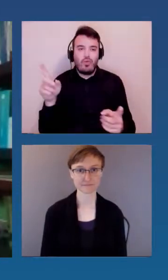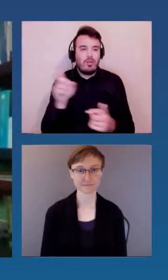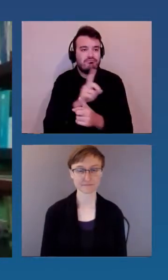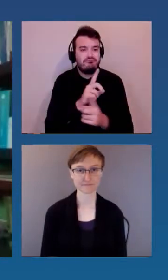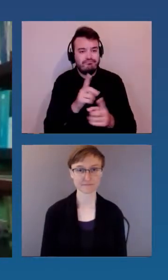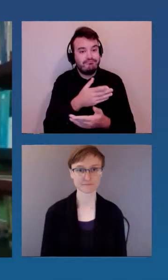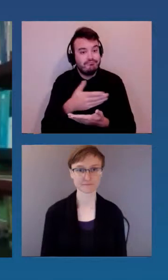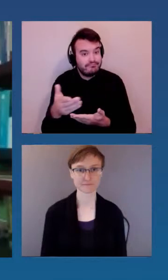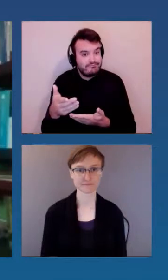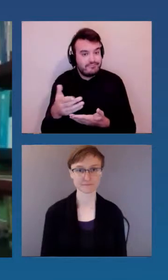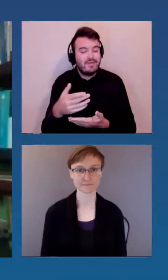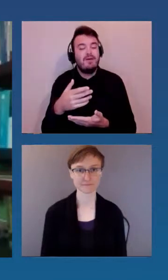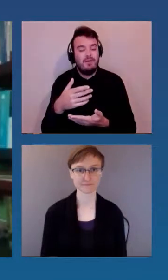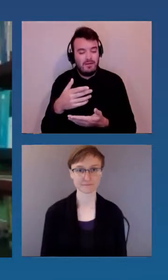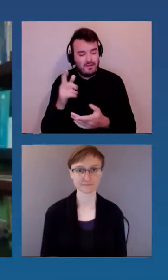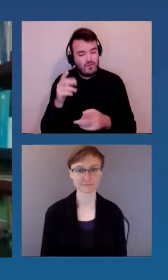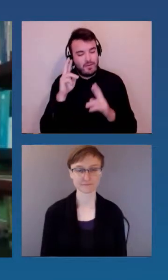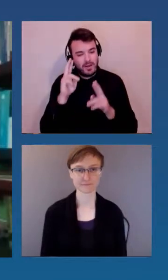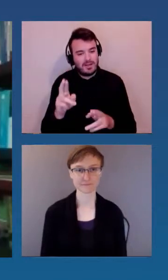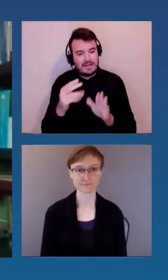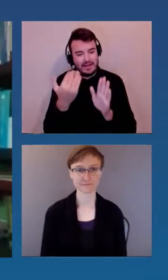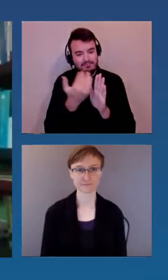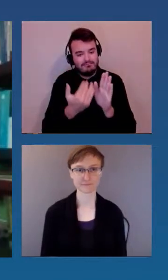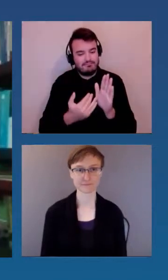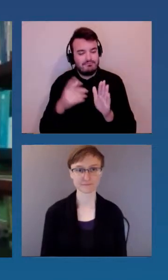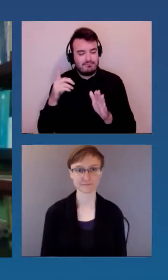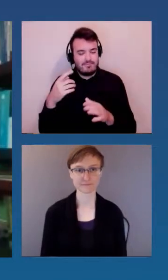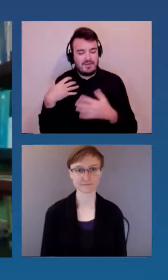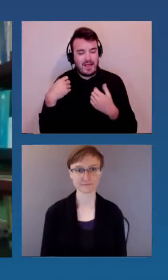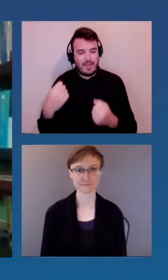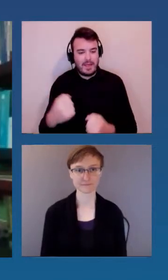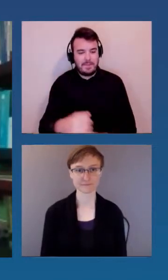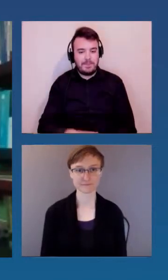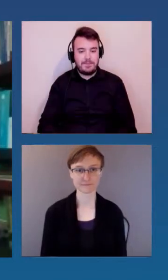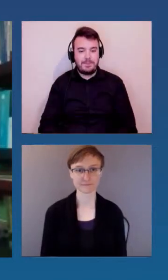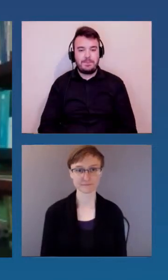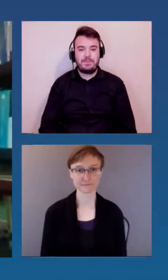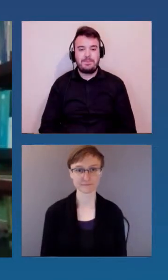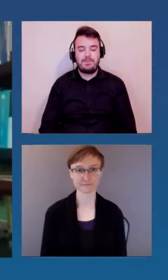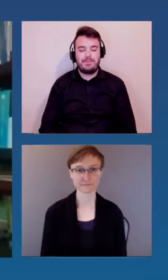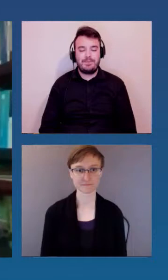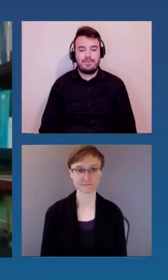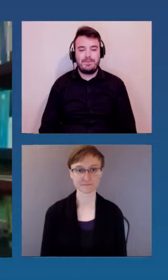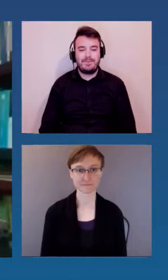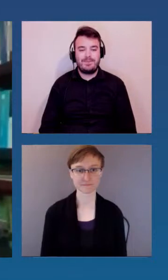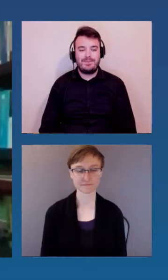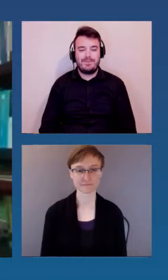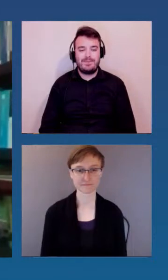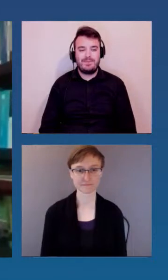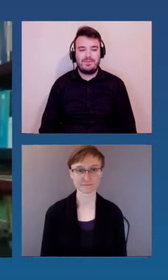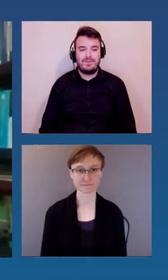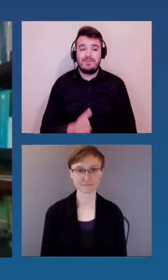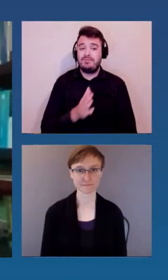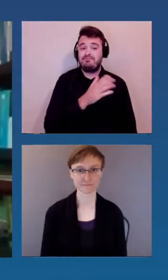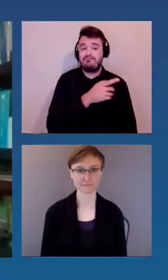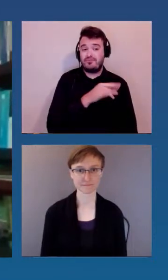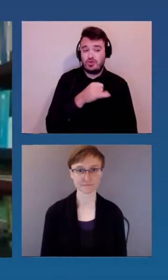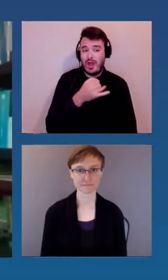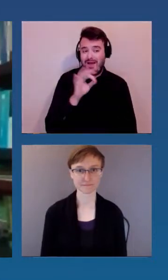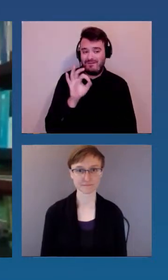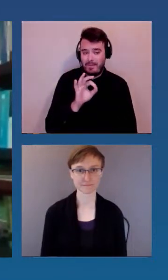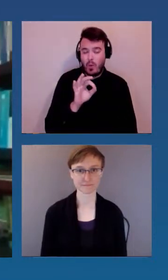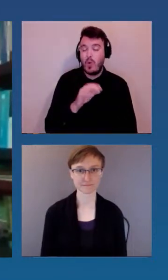accessibles. Par exemple, il y aura la buanderie qui va demeurer ouverte et où les gens devront porter